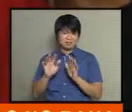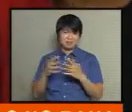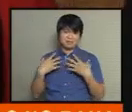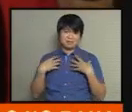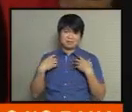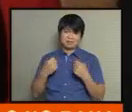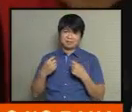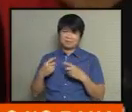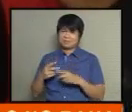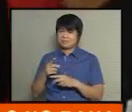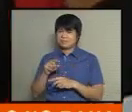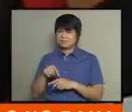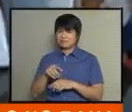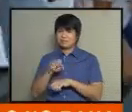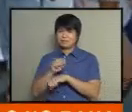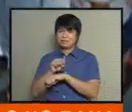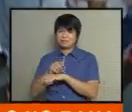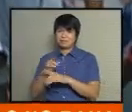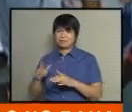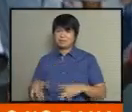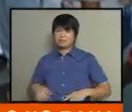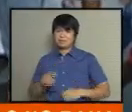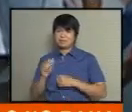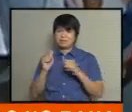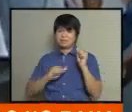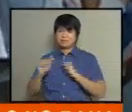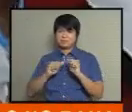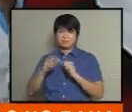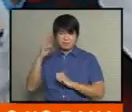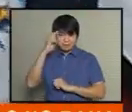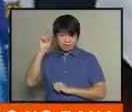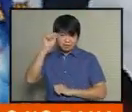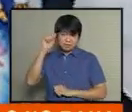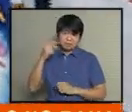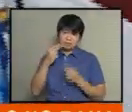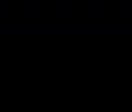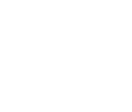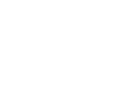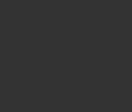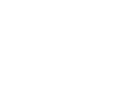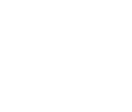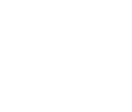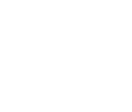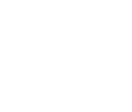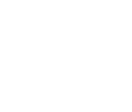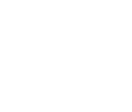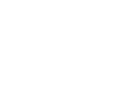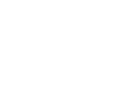pamumuhay namin. Umaaksyon, Ryan Ang, News 5.